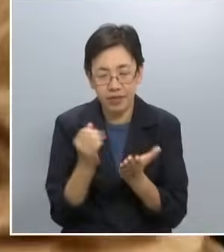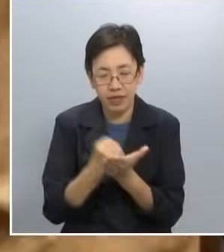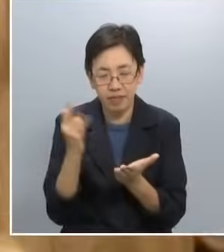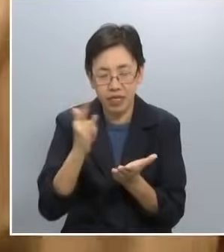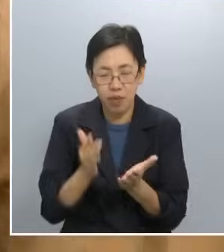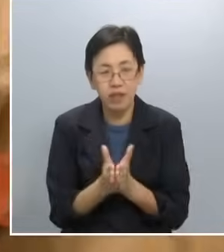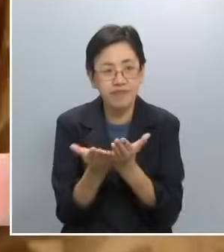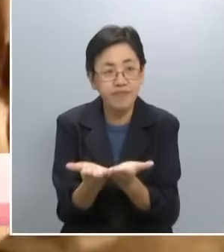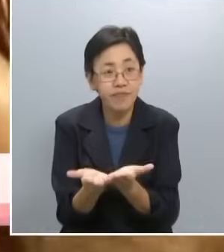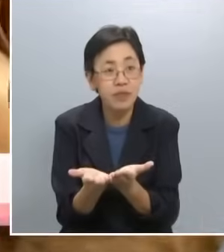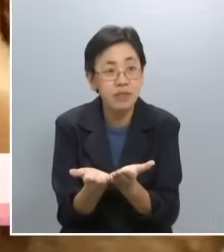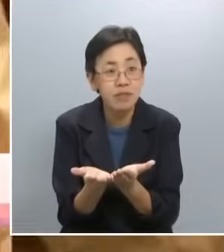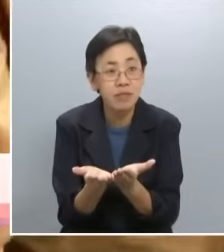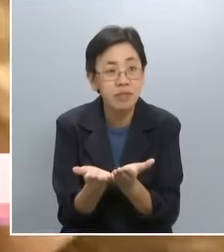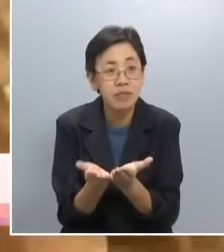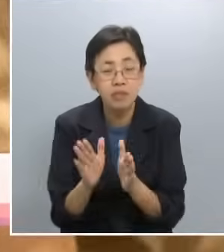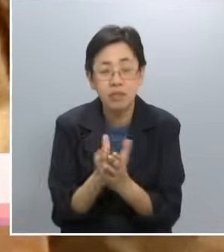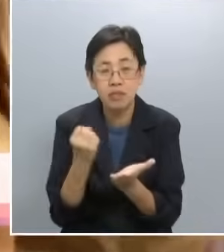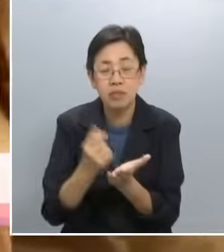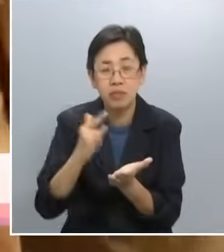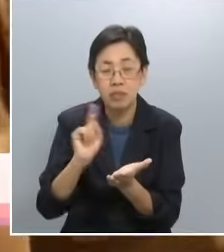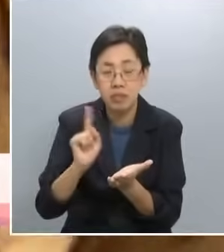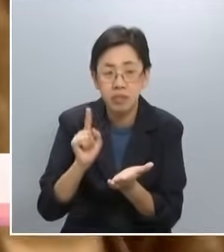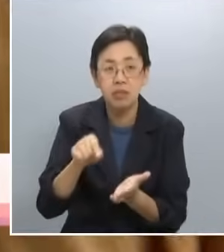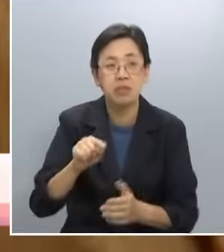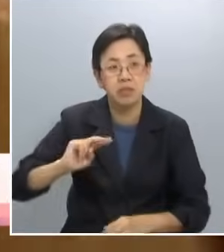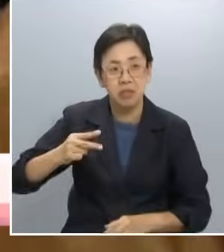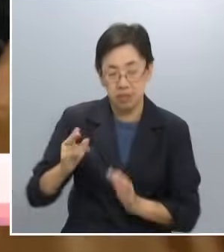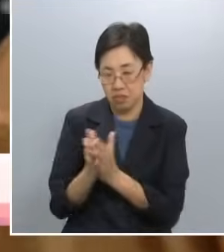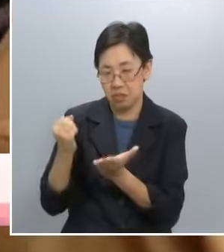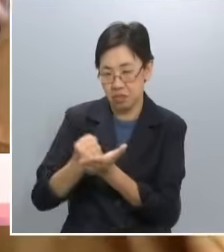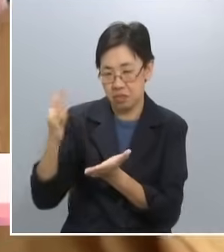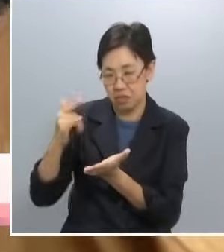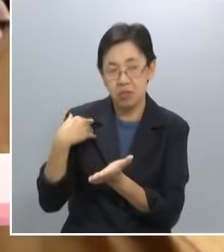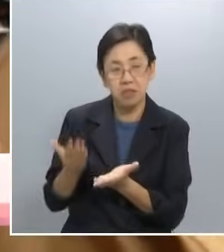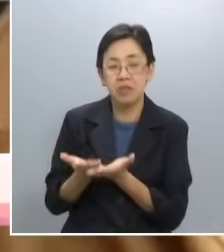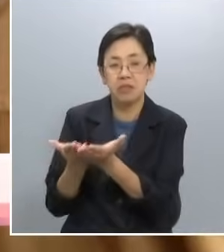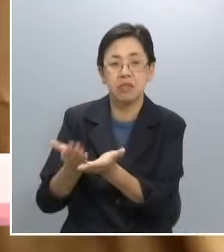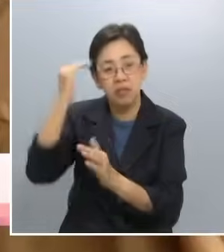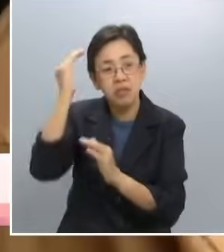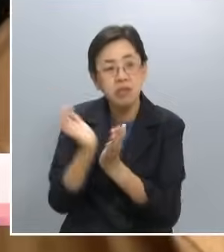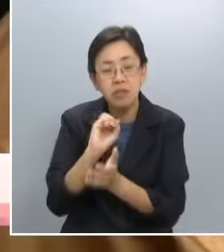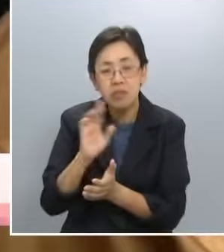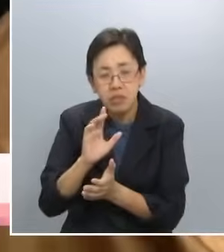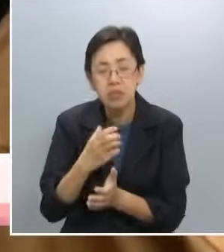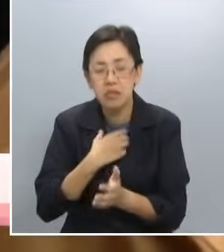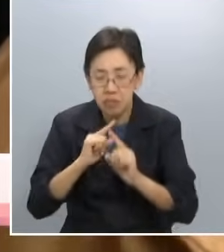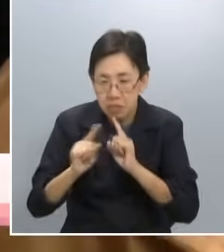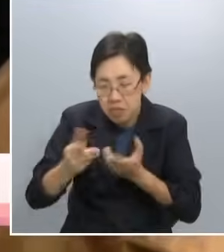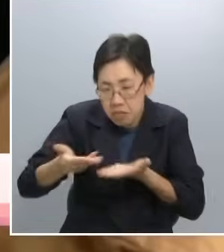พาสปอร์ตไม่อยู่ที่เจ้าตัวนะพี่หมวยไปอยู่ที่ล่ามเหรออยู่ที่ล่ามค่ะล่ามเอามาให้ตำรวจแล้วบอกว่ามาขอ